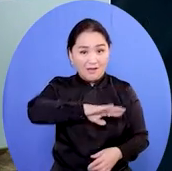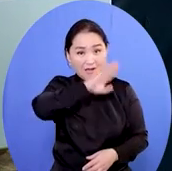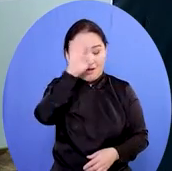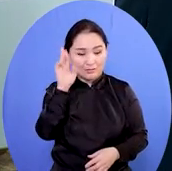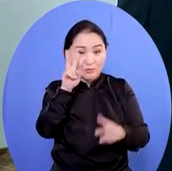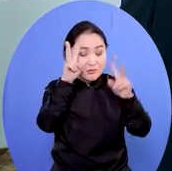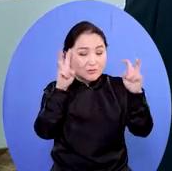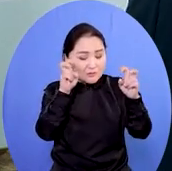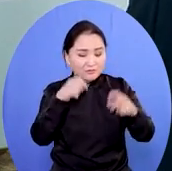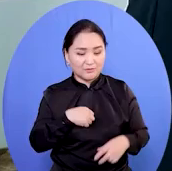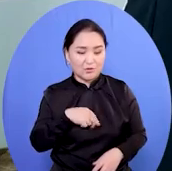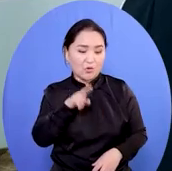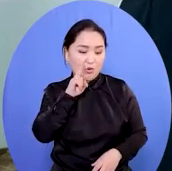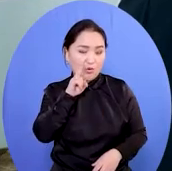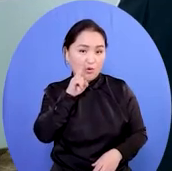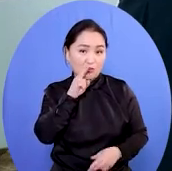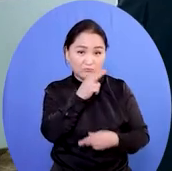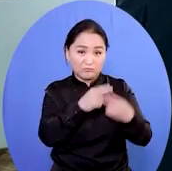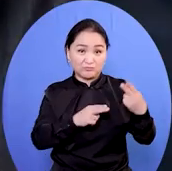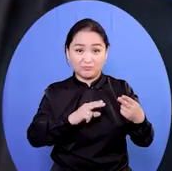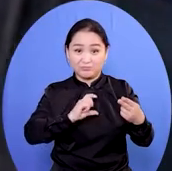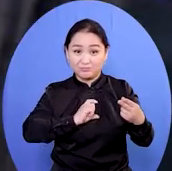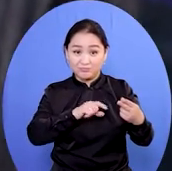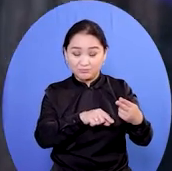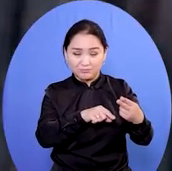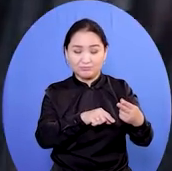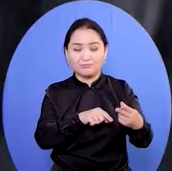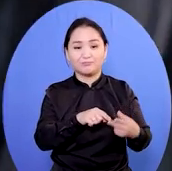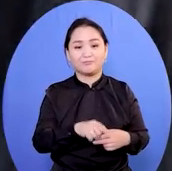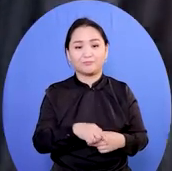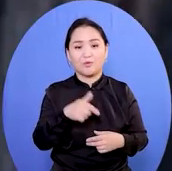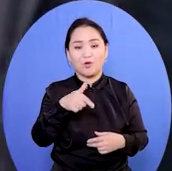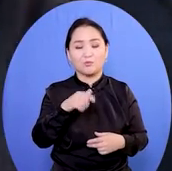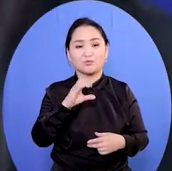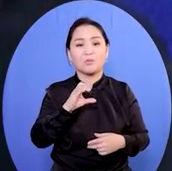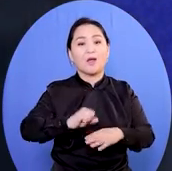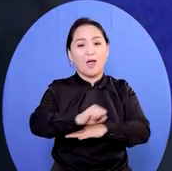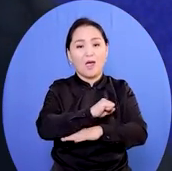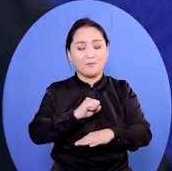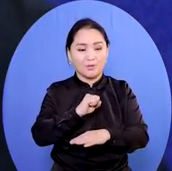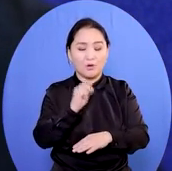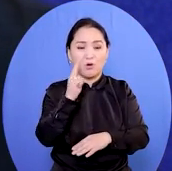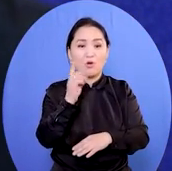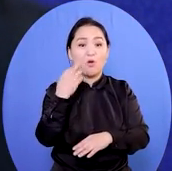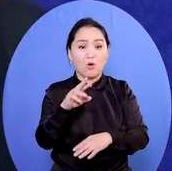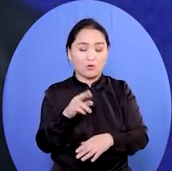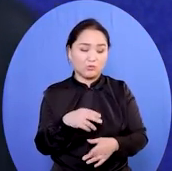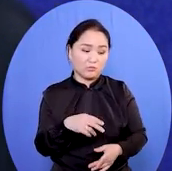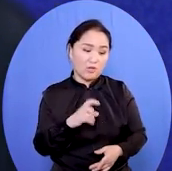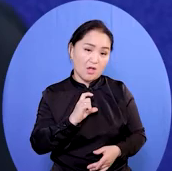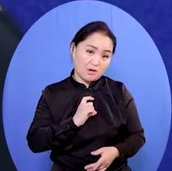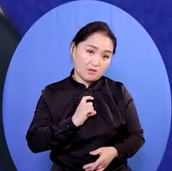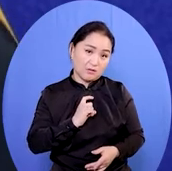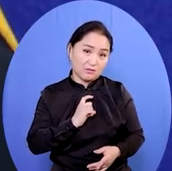болоод байгаа хүнсний эрхийн бичгийн тухай асуудал. За мэдээж яг Говьсан бүрийн аймаг хүн ам зүйтэй уулзраас квотын хувьд хүнсний эрхийн